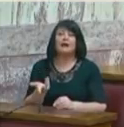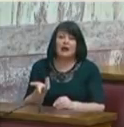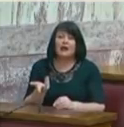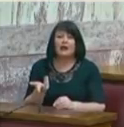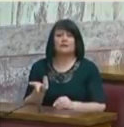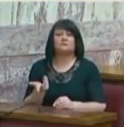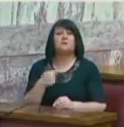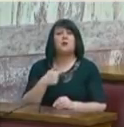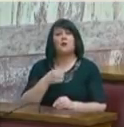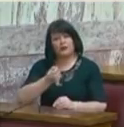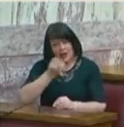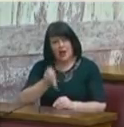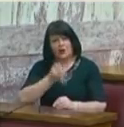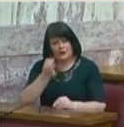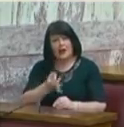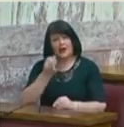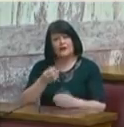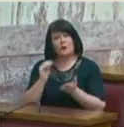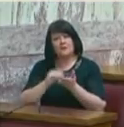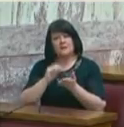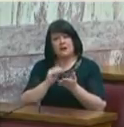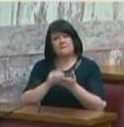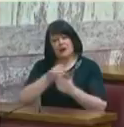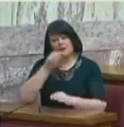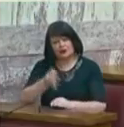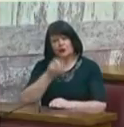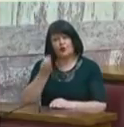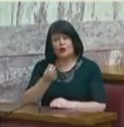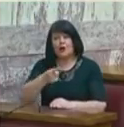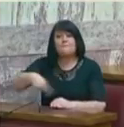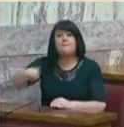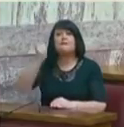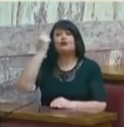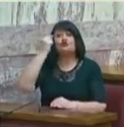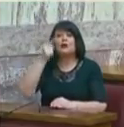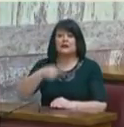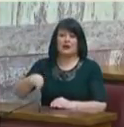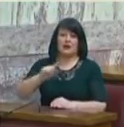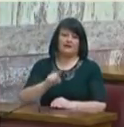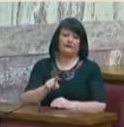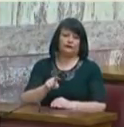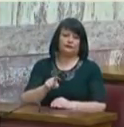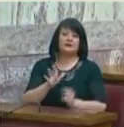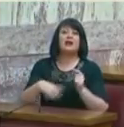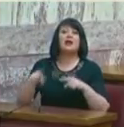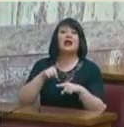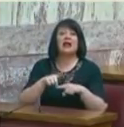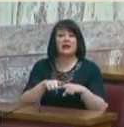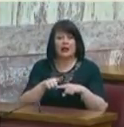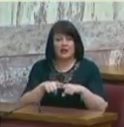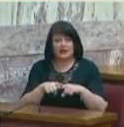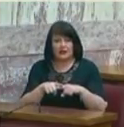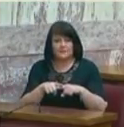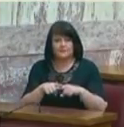αλλά εγώ θα το λέω και εμείς θα το λέμε ξανά και ξανά, μπας και το επεδώσουμε. Η Ελλάδα, μετά από